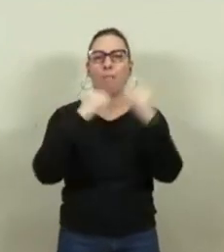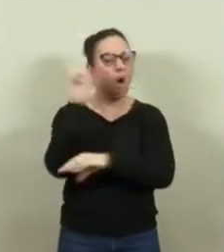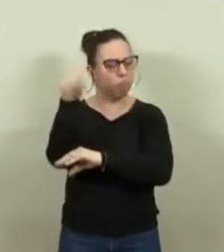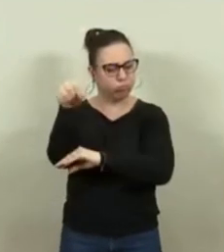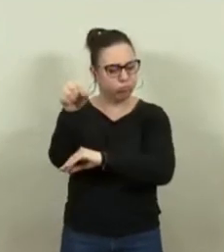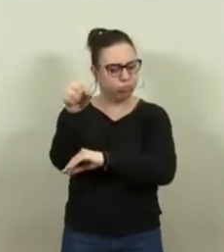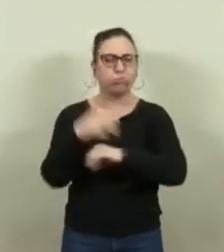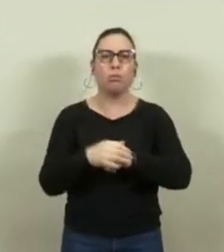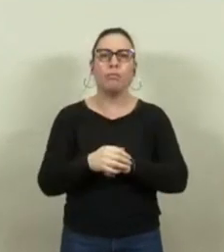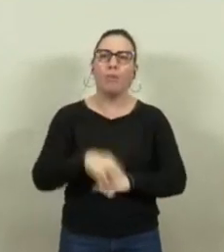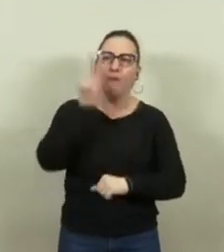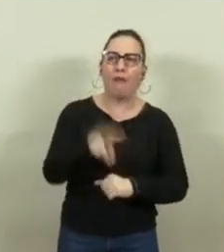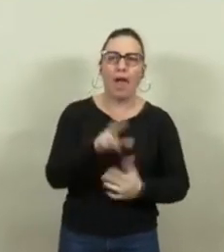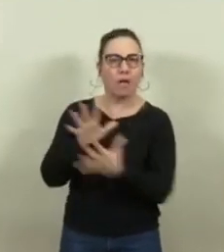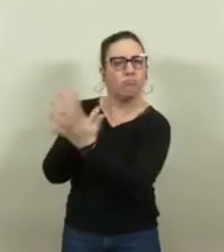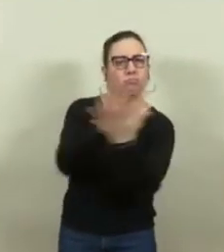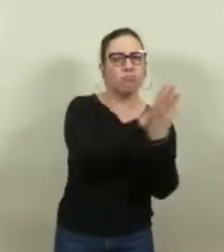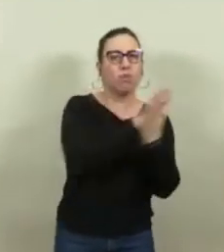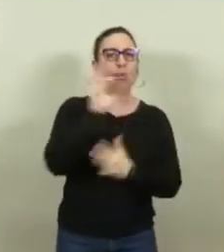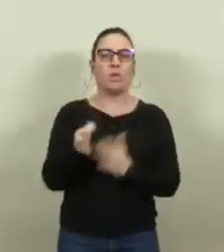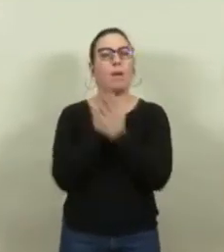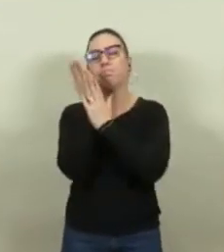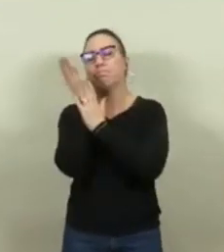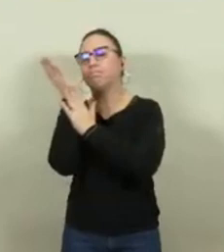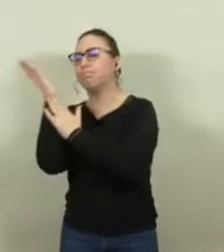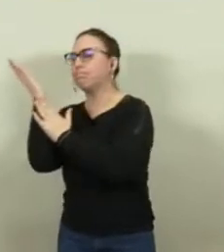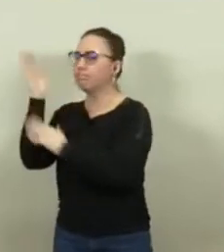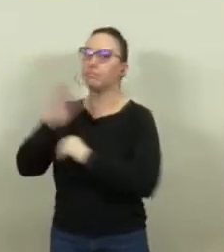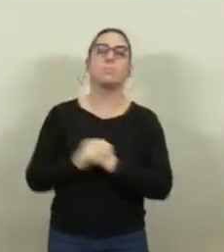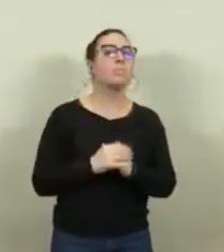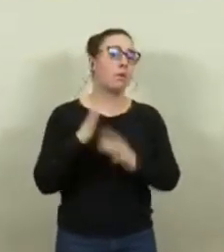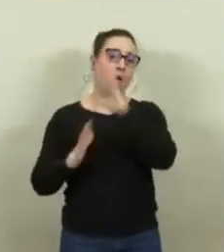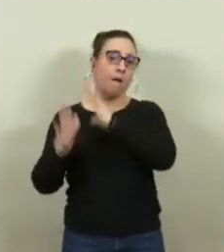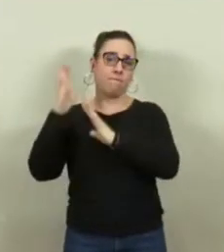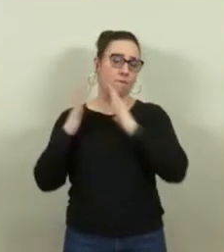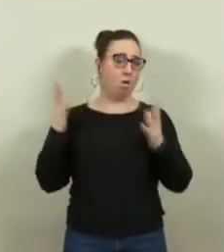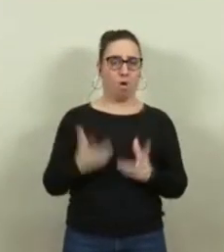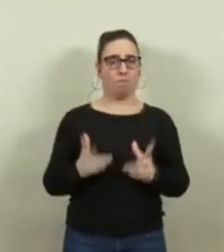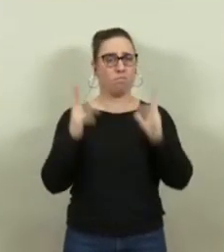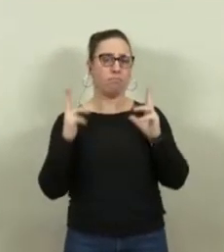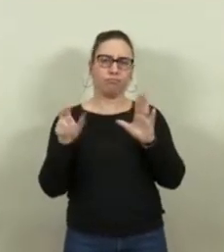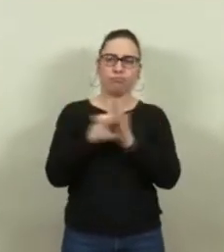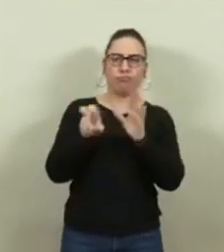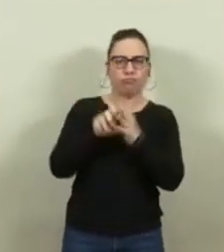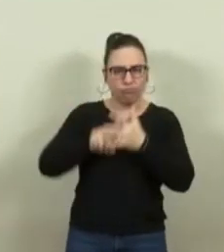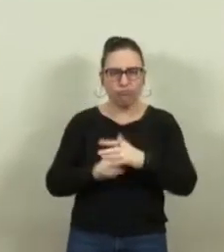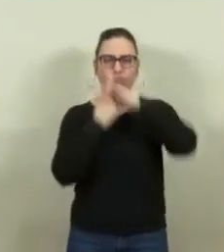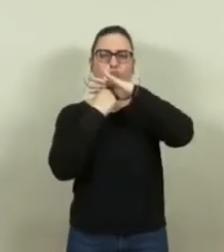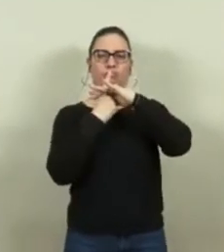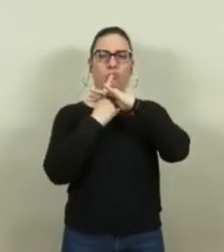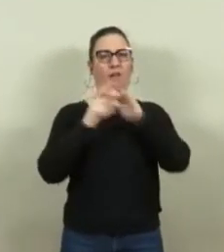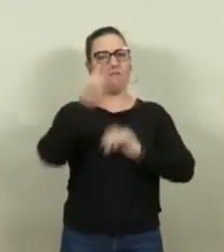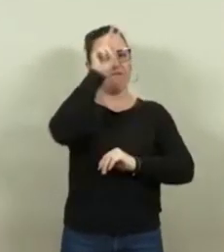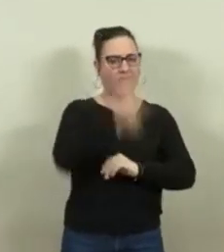Une vraie concertation donc, mais je m'égare. Une époque donc où Grenoble était pionnière pour autre chose que pour le montant